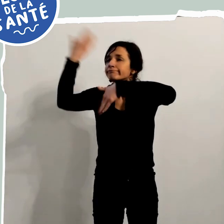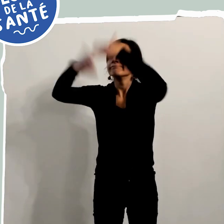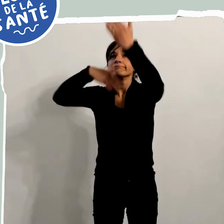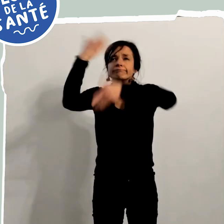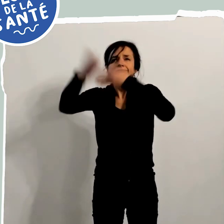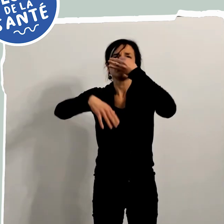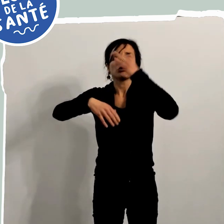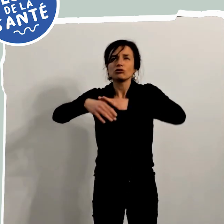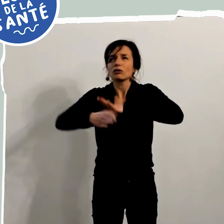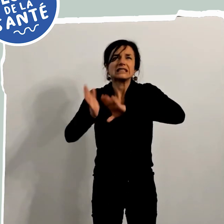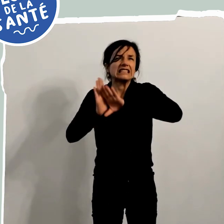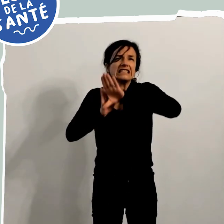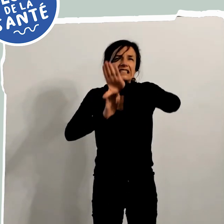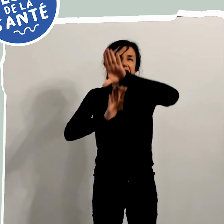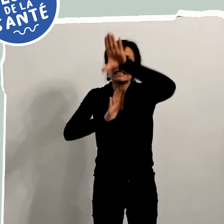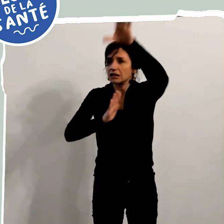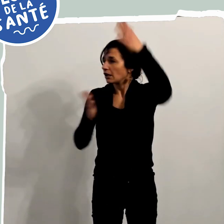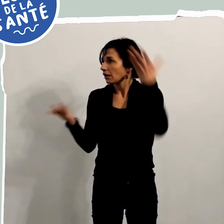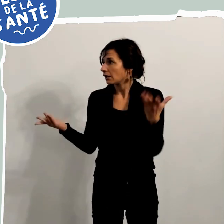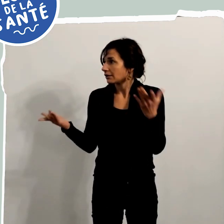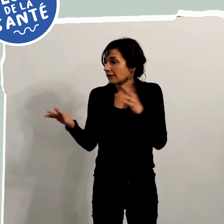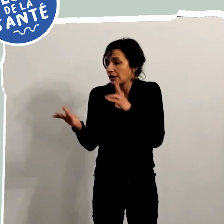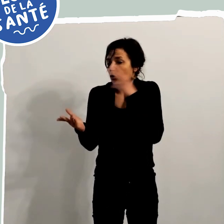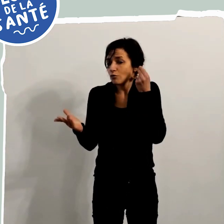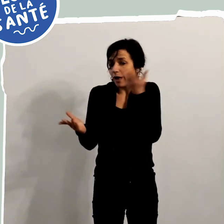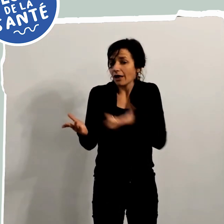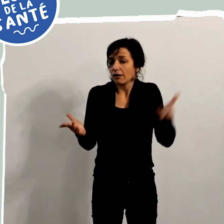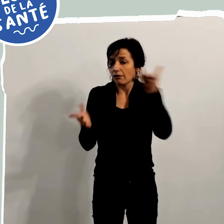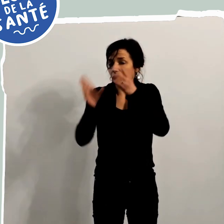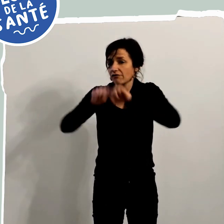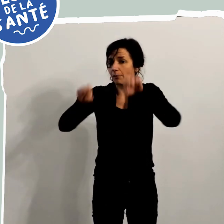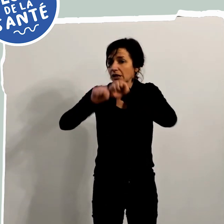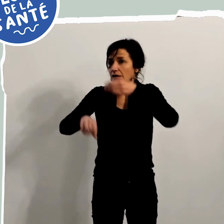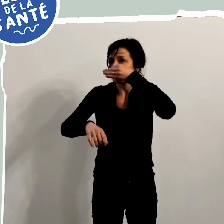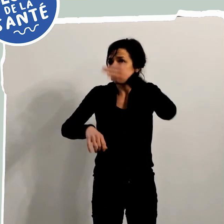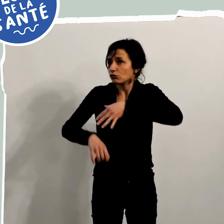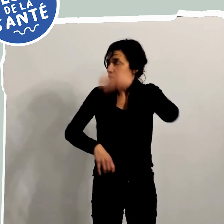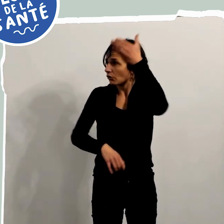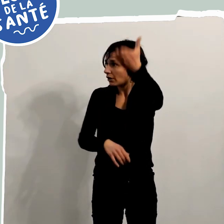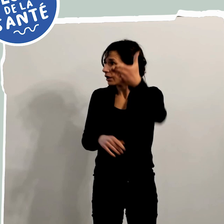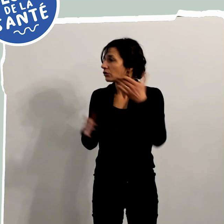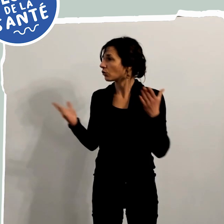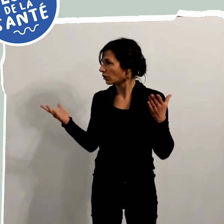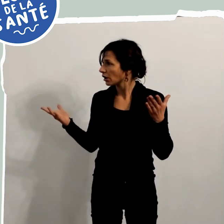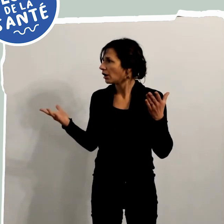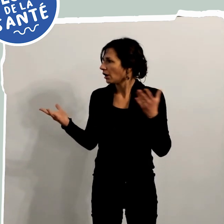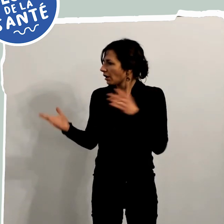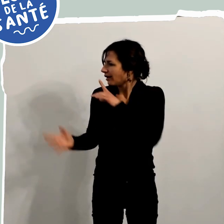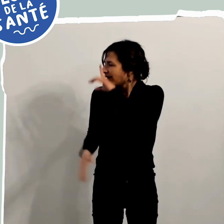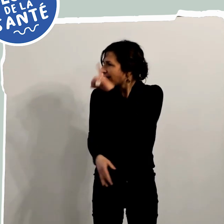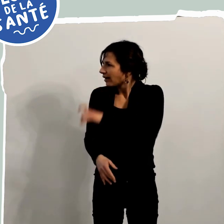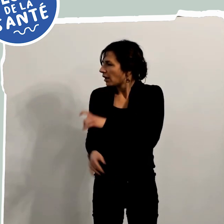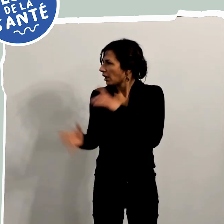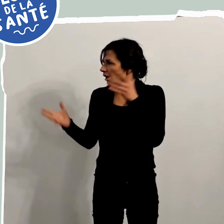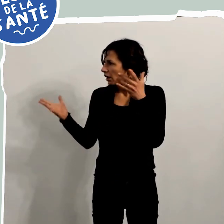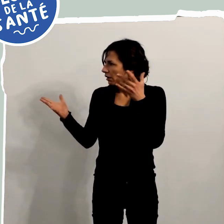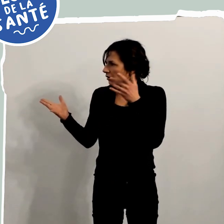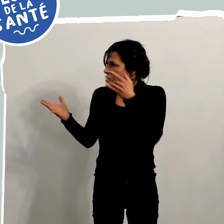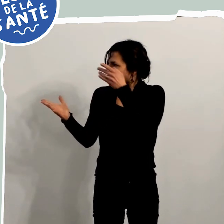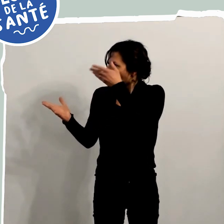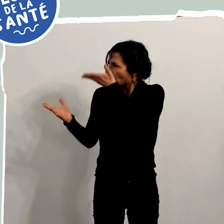plus. Ça c'est normal. Hein, c'est l'être humain qui pollue la planète. Est-ce que vous avez un